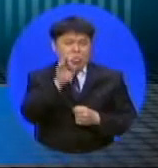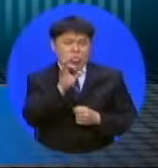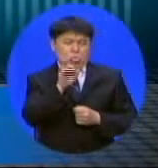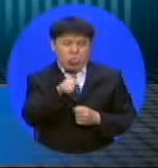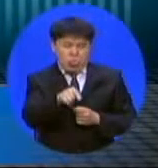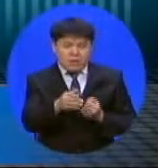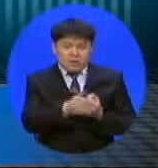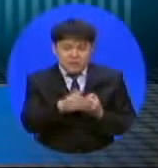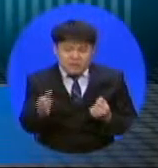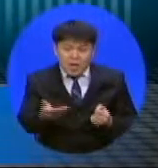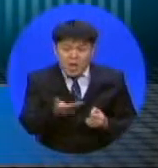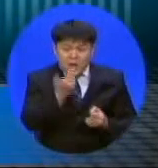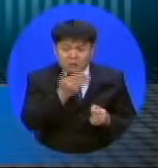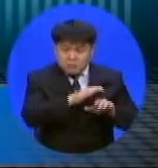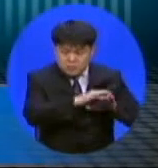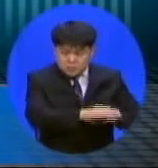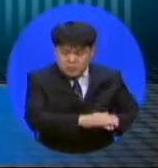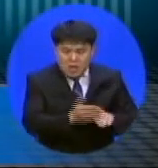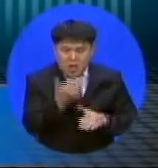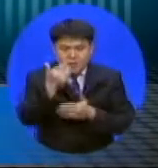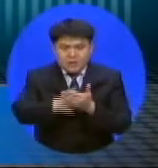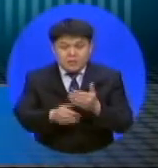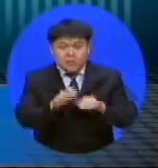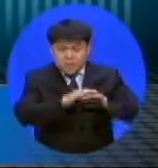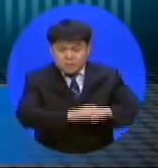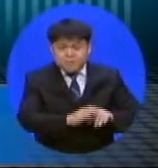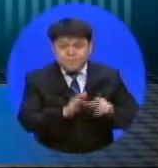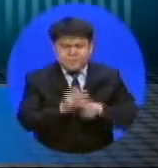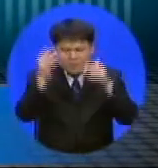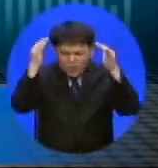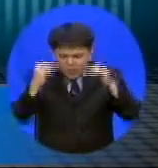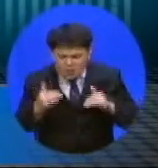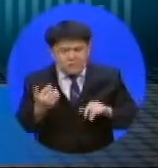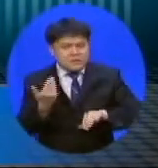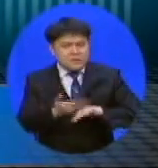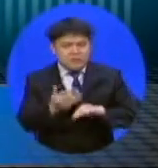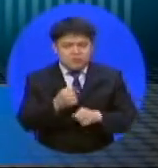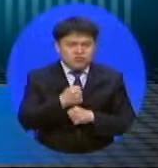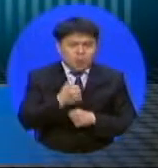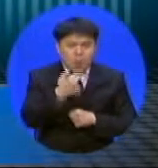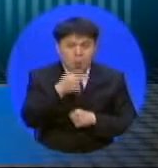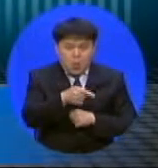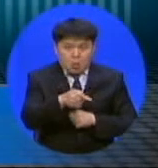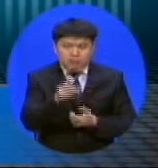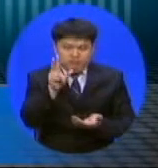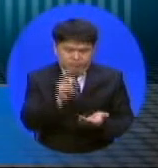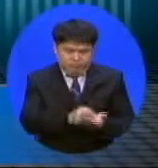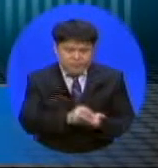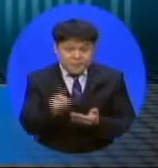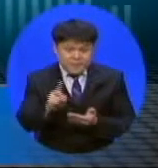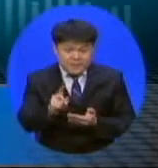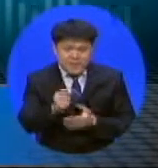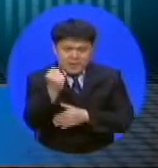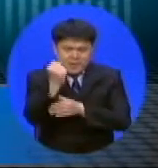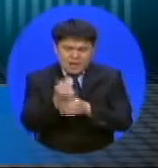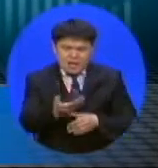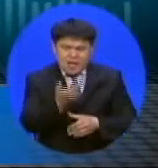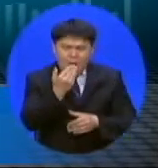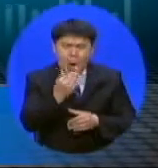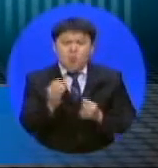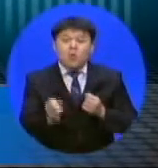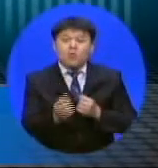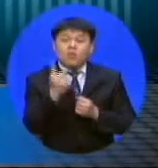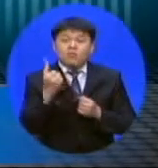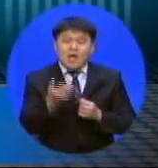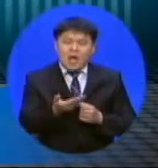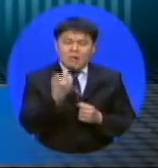보관하거나 또는 먹고 나온 음식들을 보관하는 데 있어서 한여름만큼 주의가 깊지 못합니다. 따라서 쉽게 상하는 음식들을